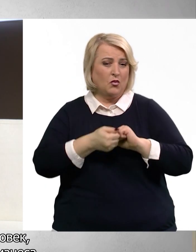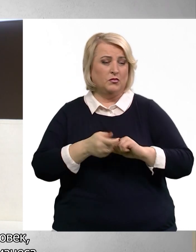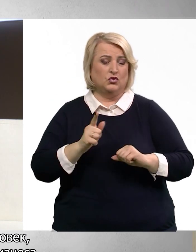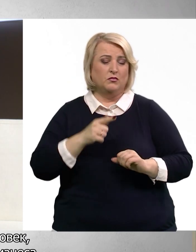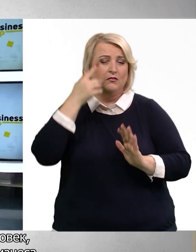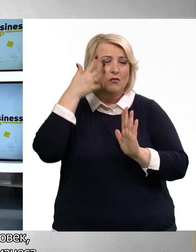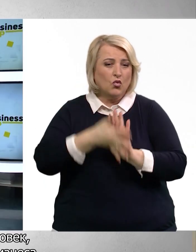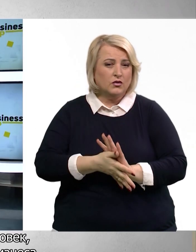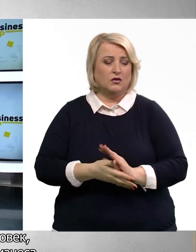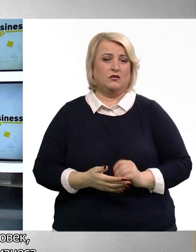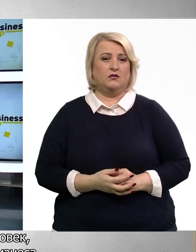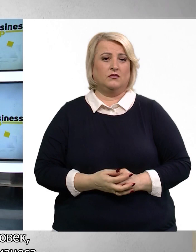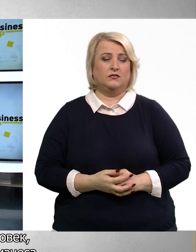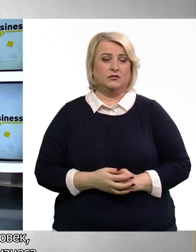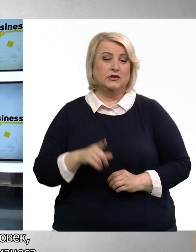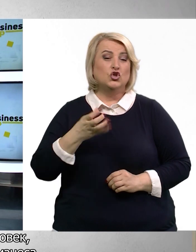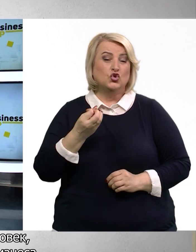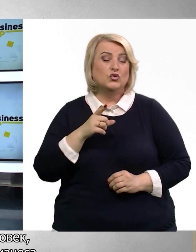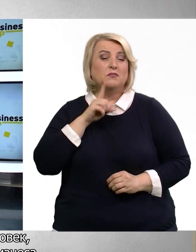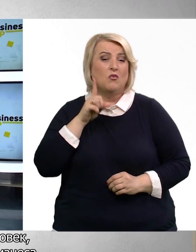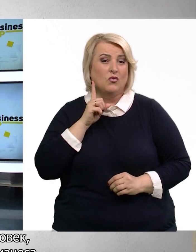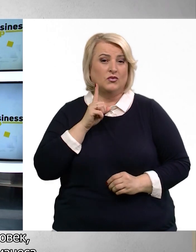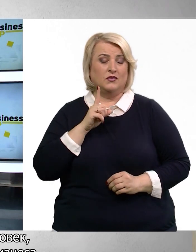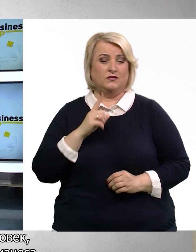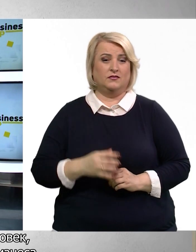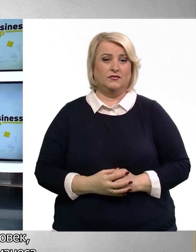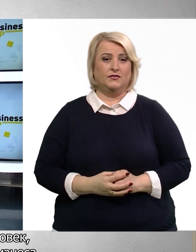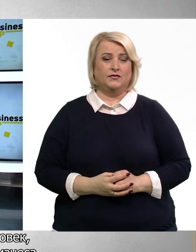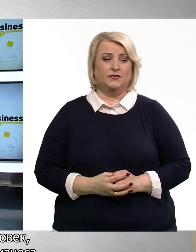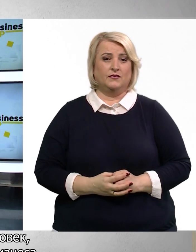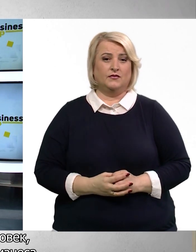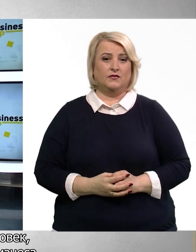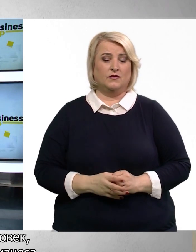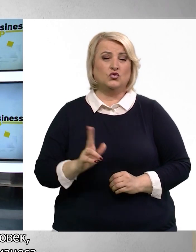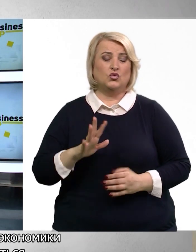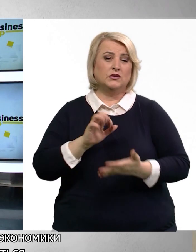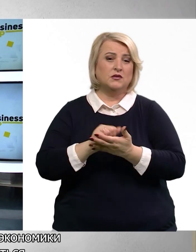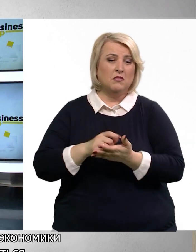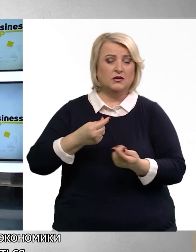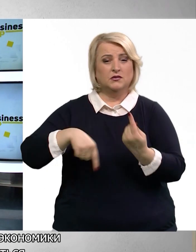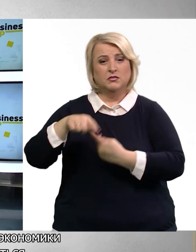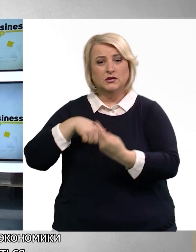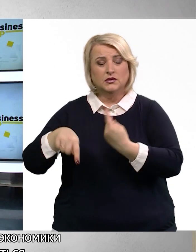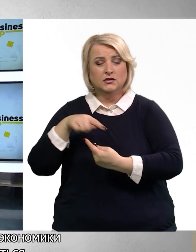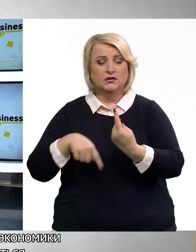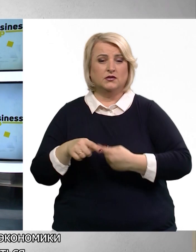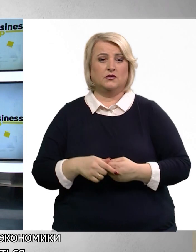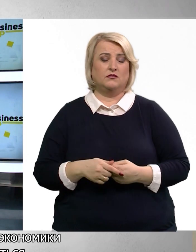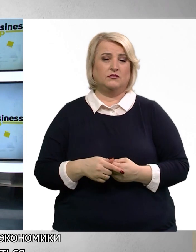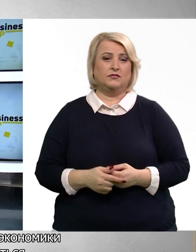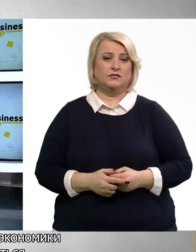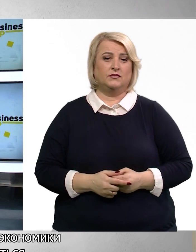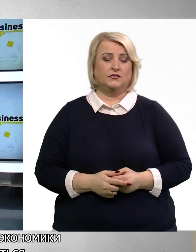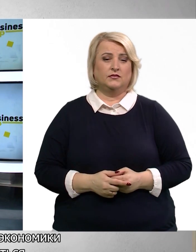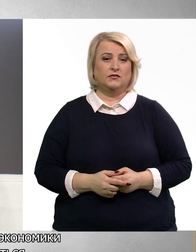să înțeleagă, tânărul să înțeleagă, mai ales în domeniul afacerilor, antreprenoriatului, unei economii